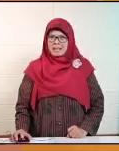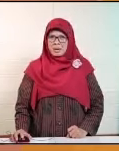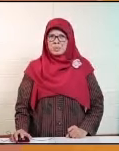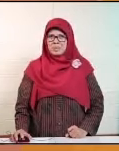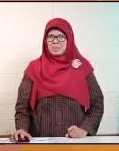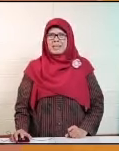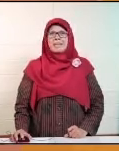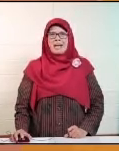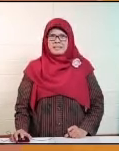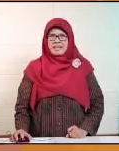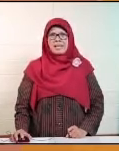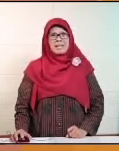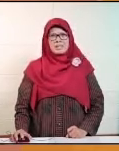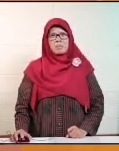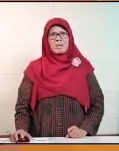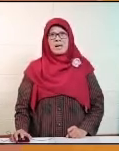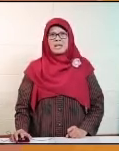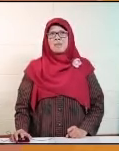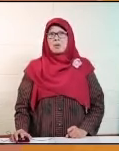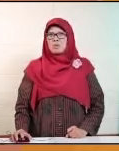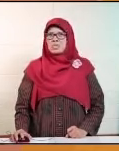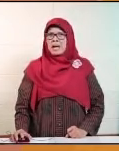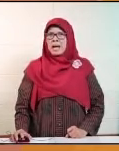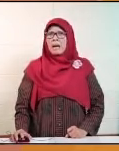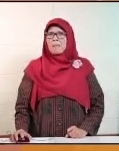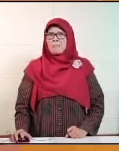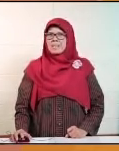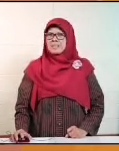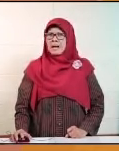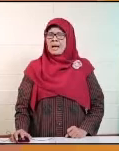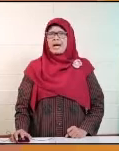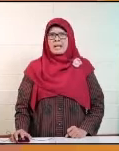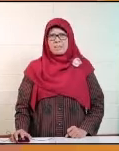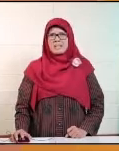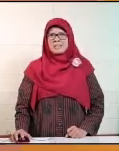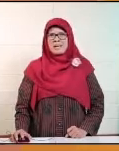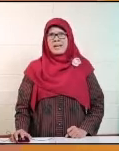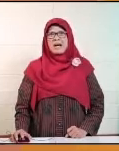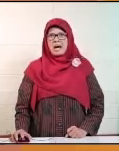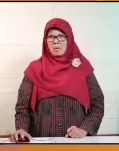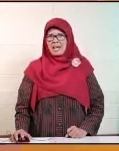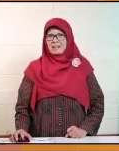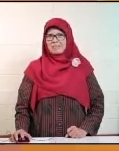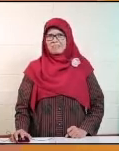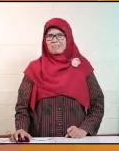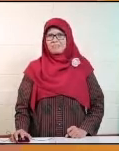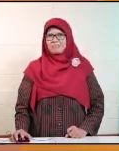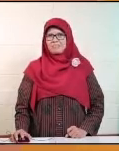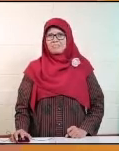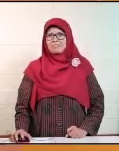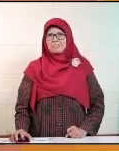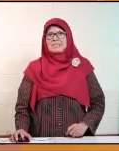tahun yang sering disebut dengan usia masa remaja awal